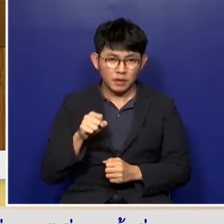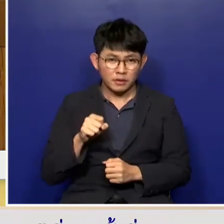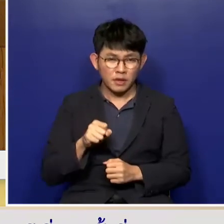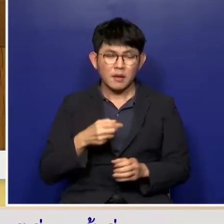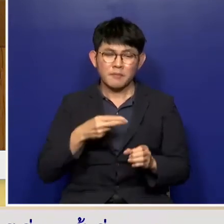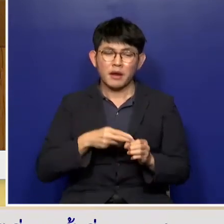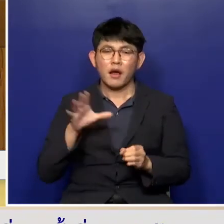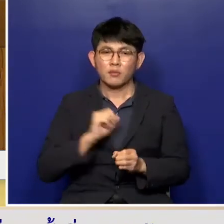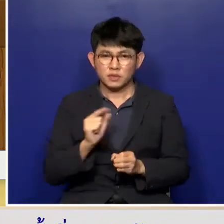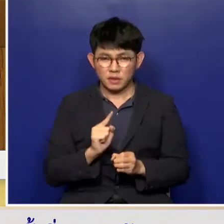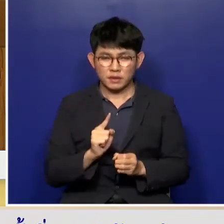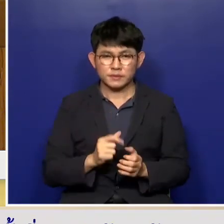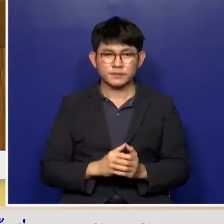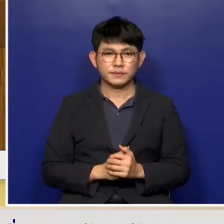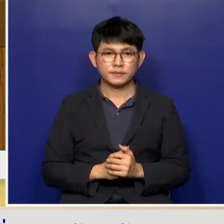จากที่ไหน